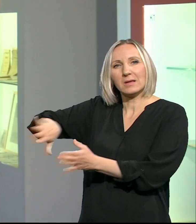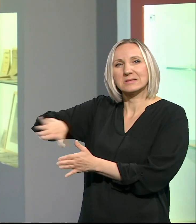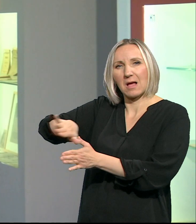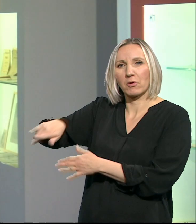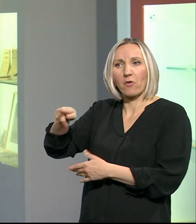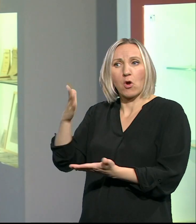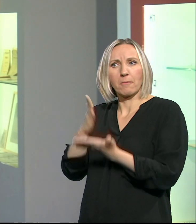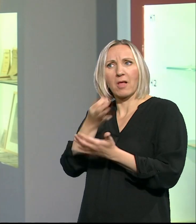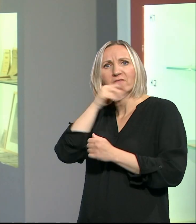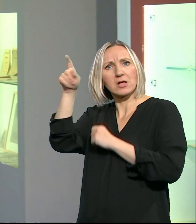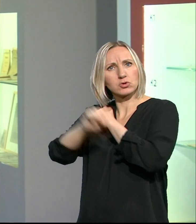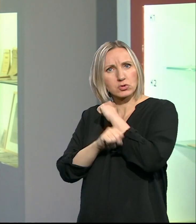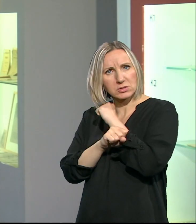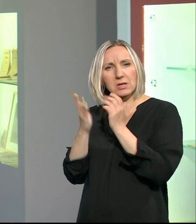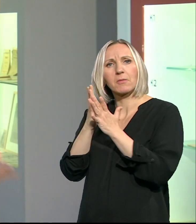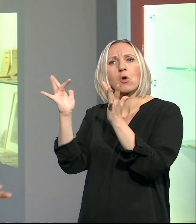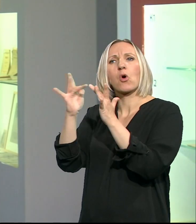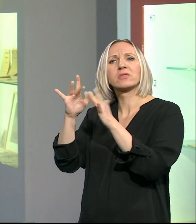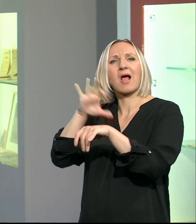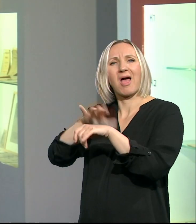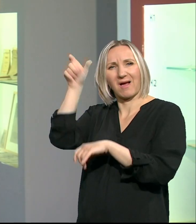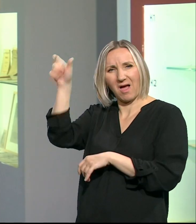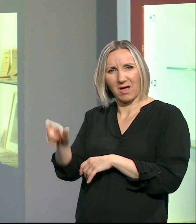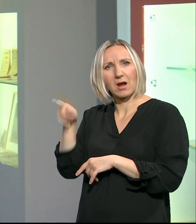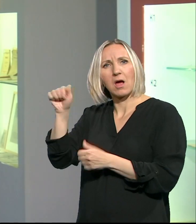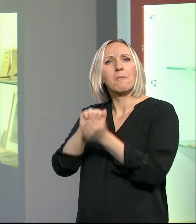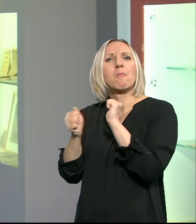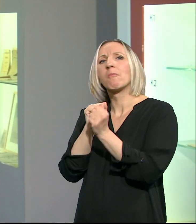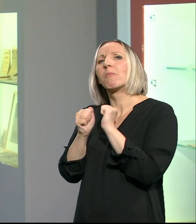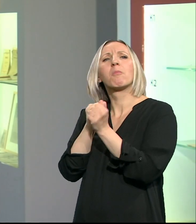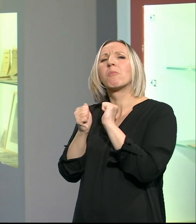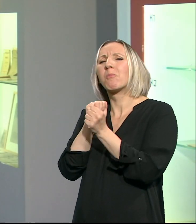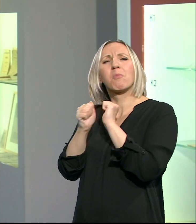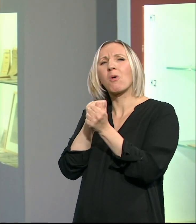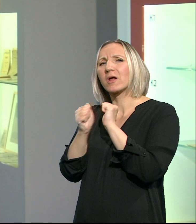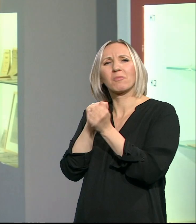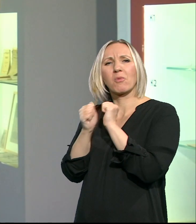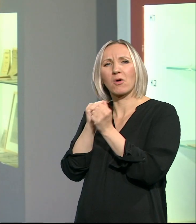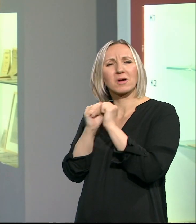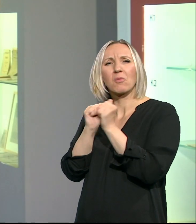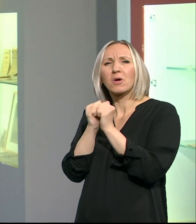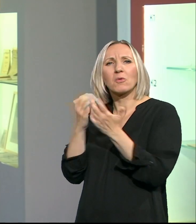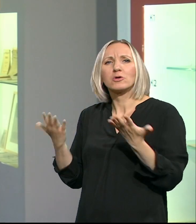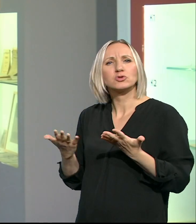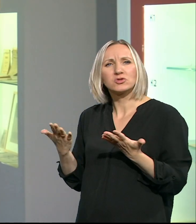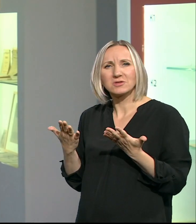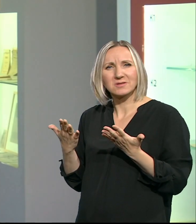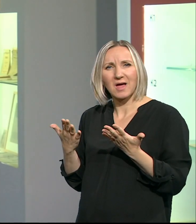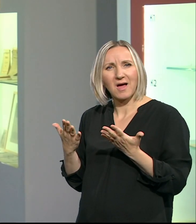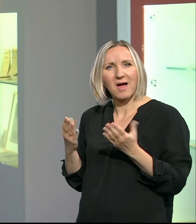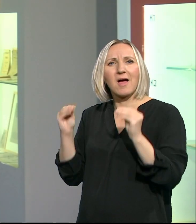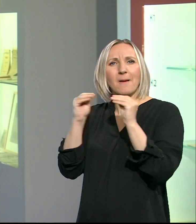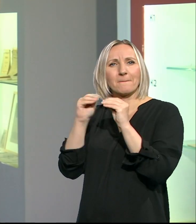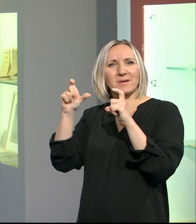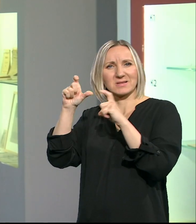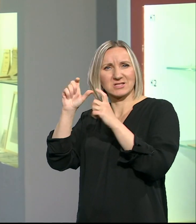u kontaktu sa Debreom, koji se takođe zalagao, i za Calmette Guerinom, takođe, koji su vakcinu i